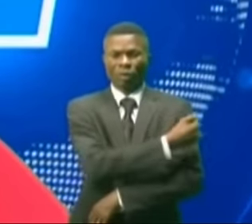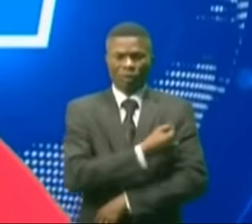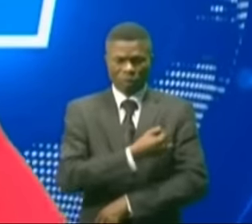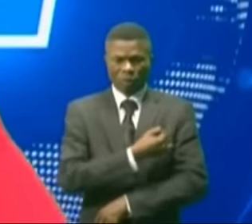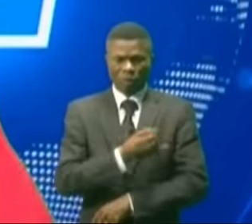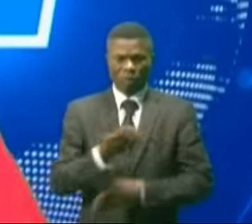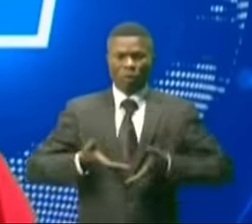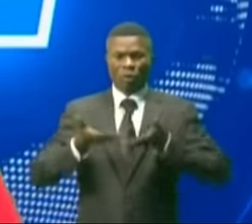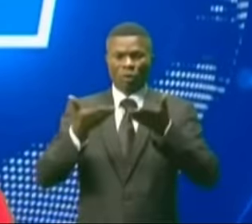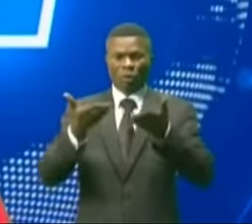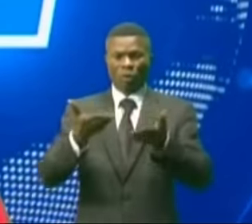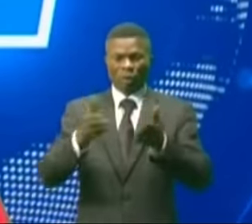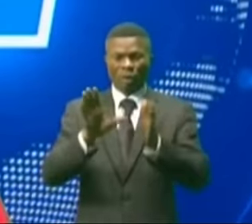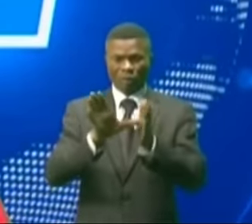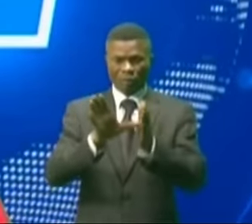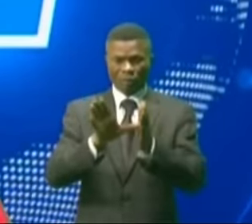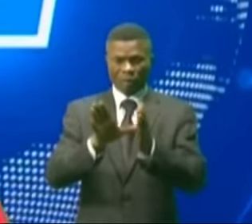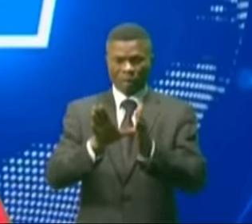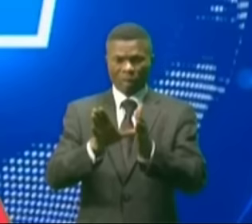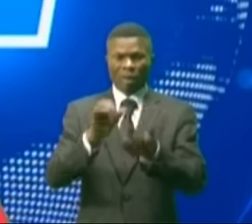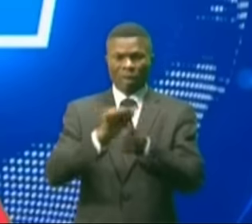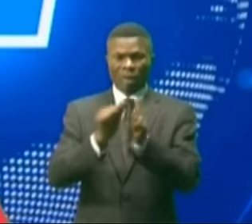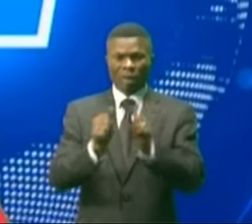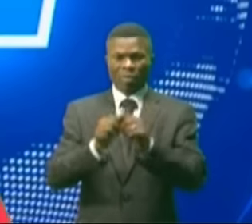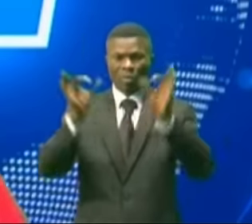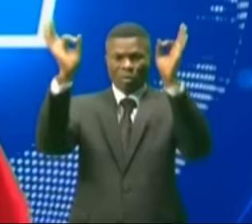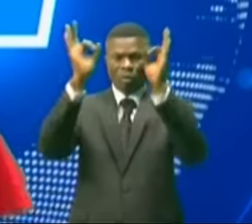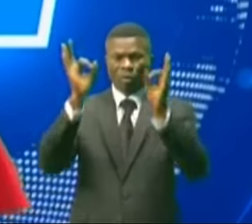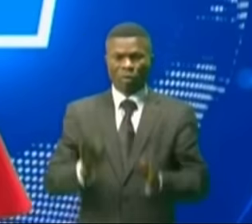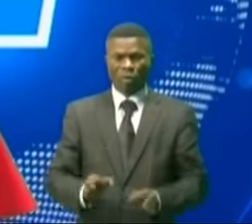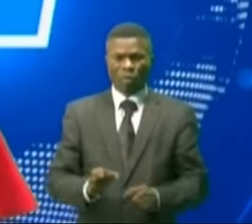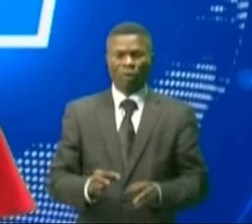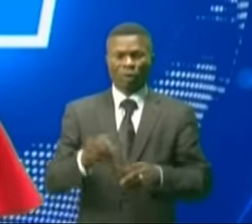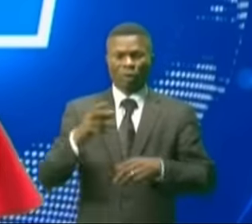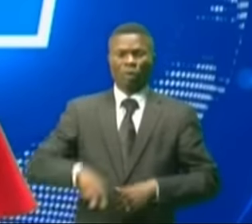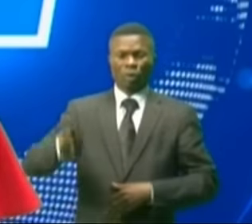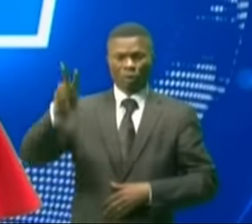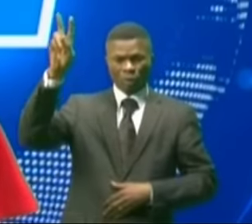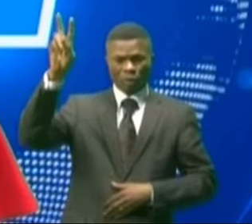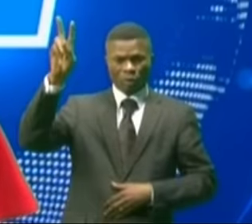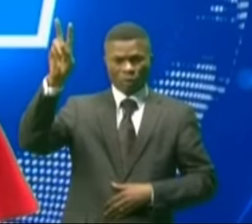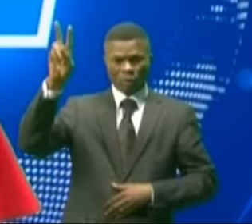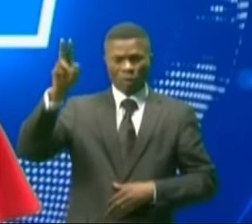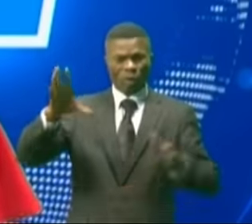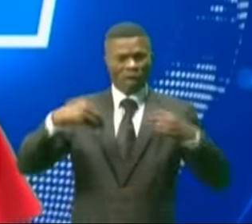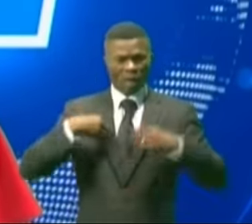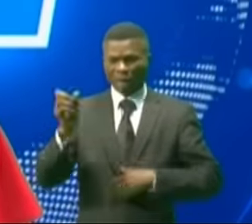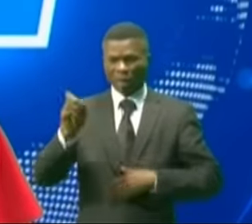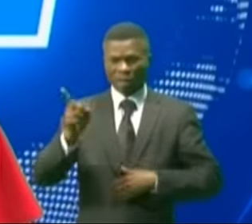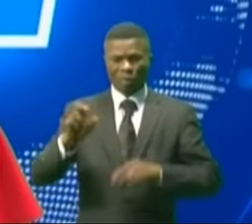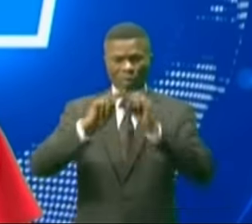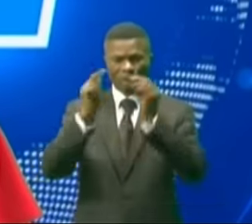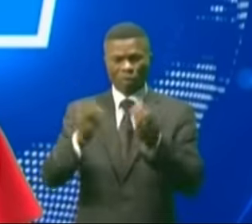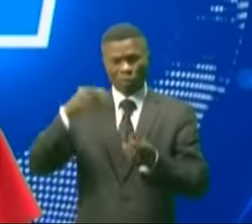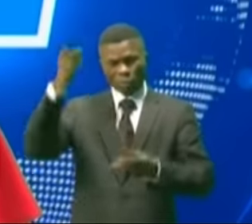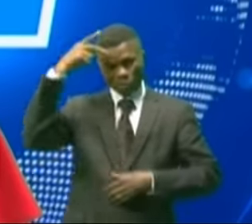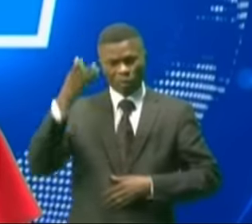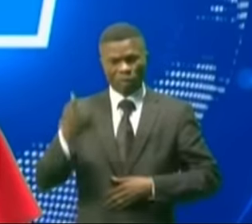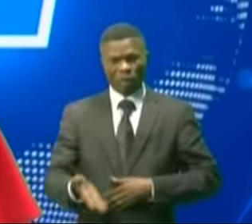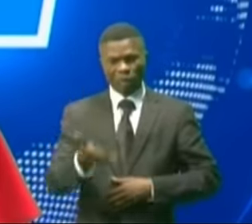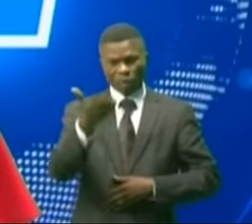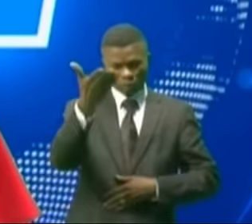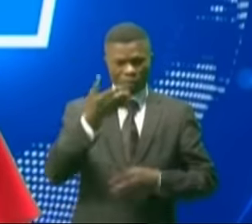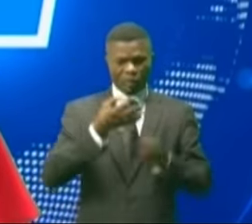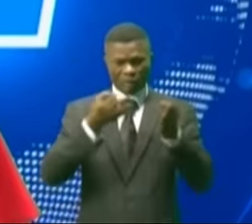nous propose ce reportage sur le fédéral de l'UDPS qui est désavoué par son parti. Suivez les détails dans